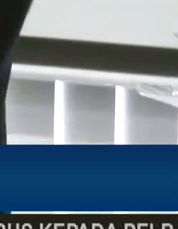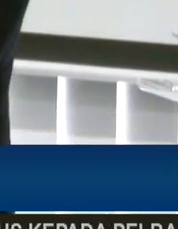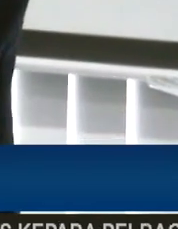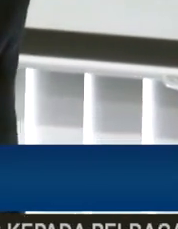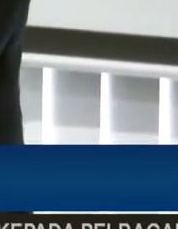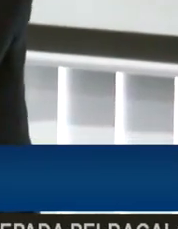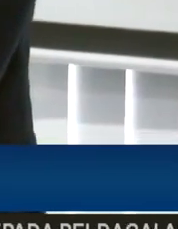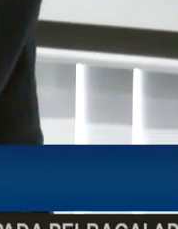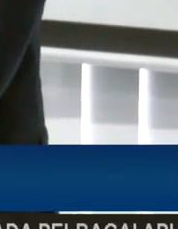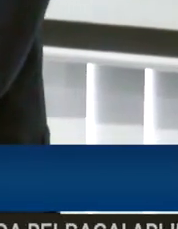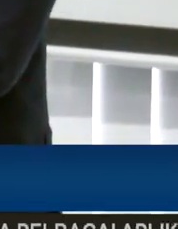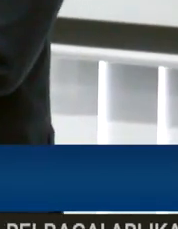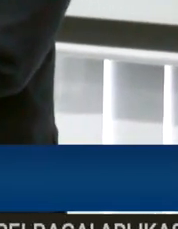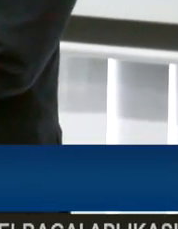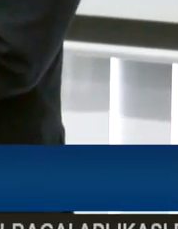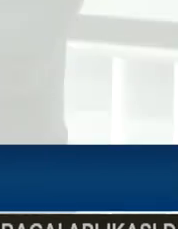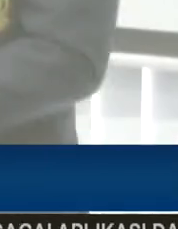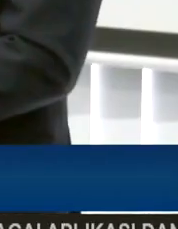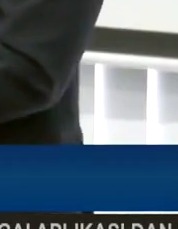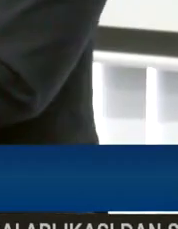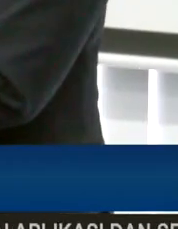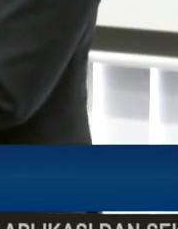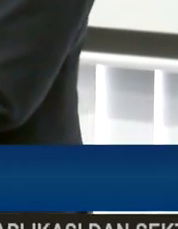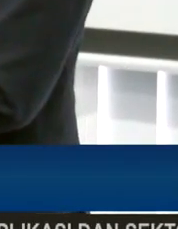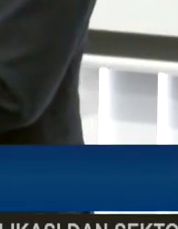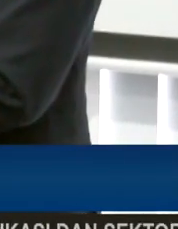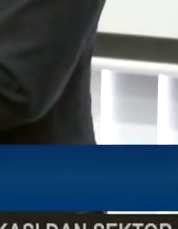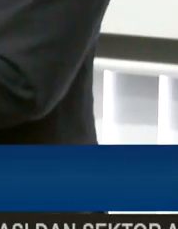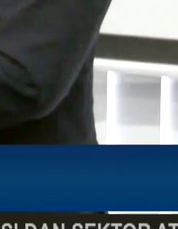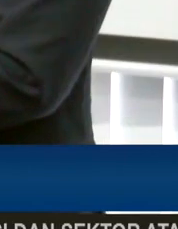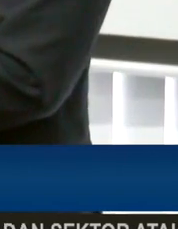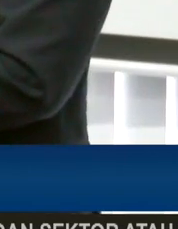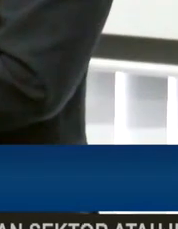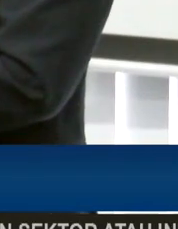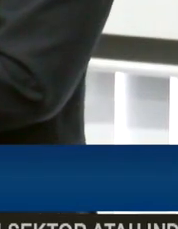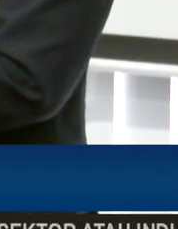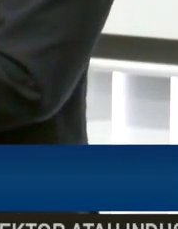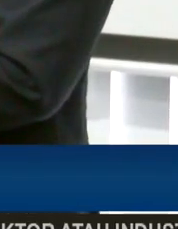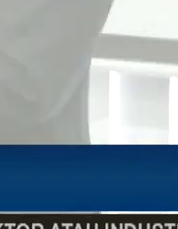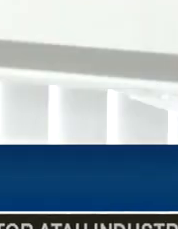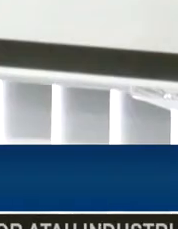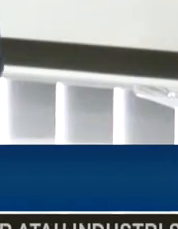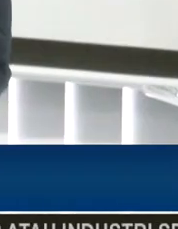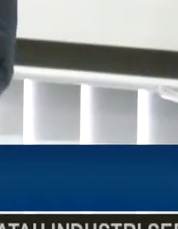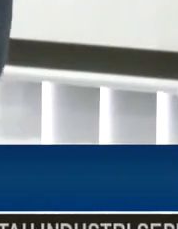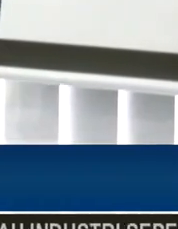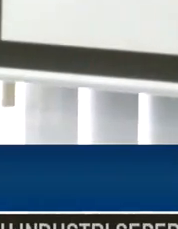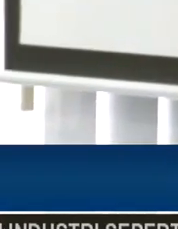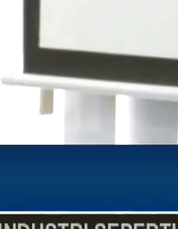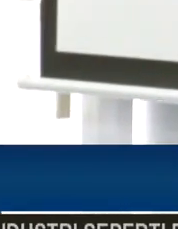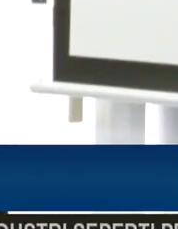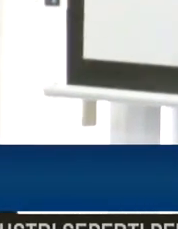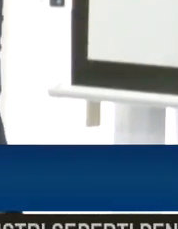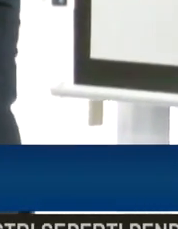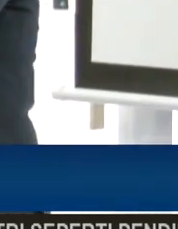pada Juliati plosepar tempatan mendapatkan kelayakan dengan hasfat memberikan latihan agar lebih teratur dan bersistem serta